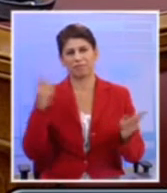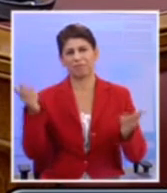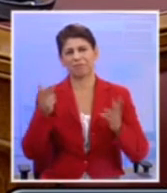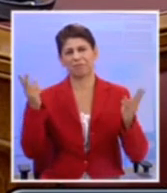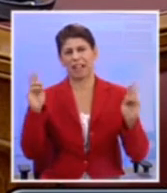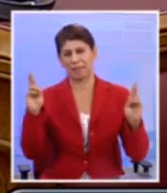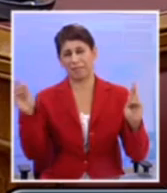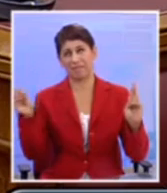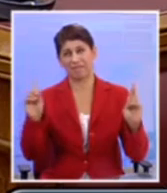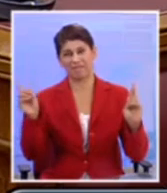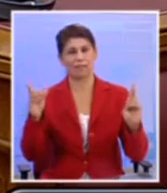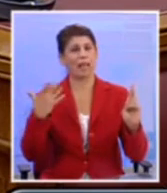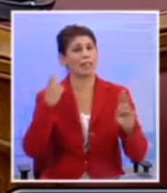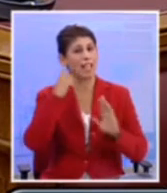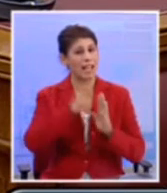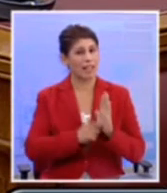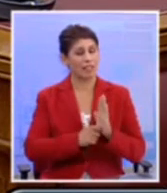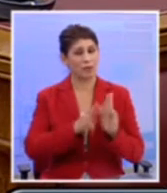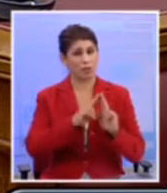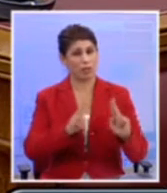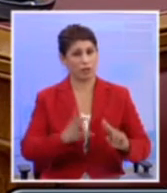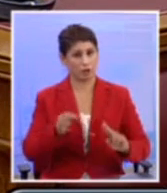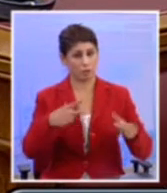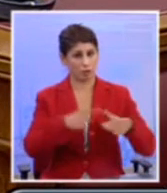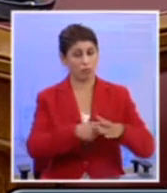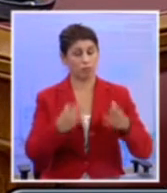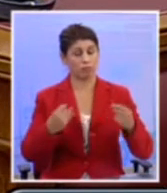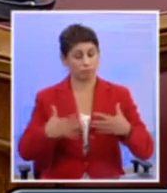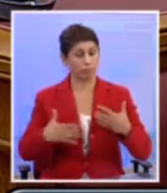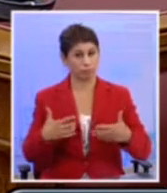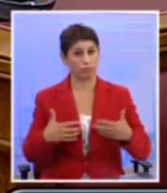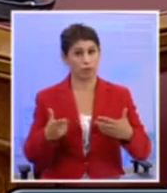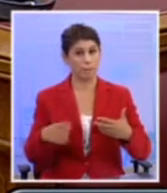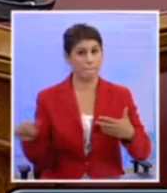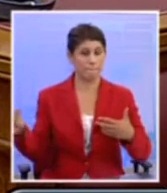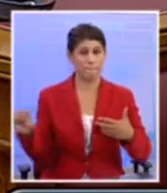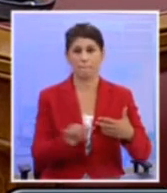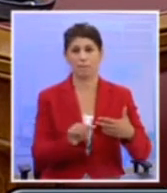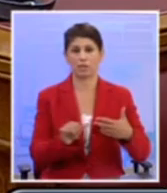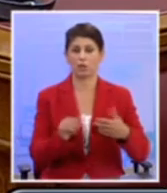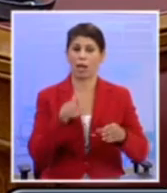ελπίδες, διότι οι εκθέσεις του Ταμείου ήταν πολύ ανησυχητικές σε ό,τι αφορά με την επανένταξη